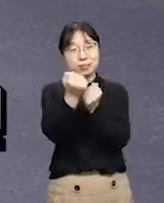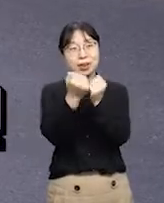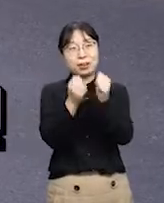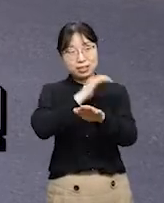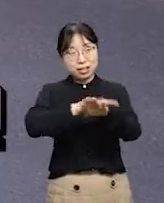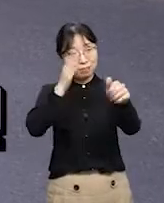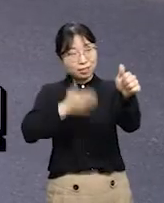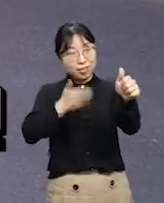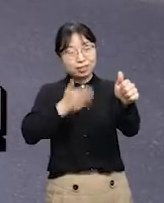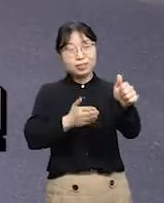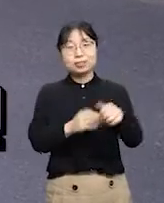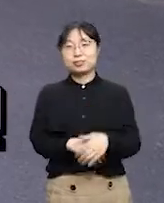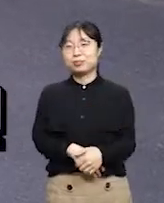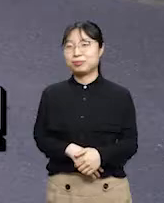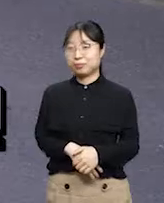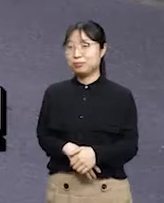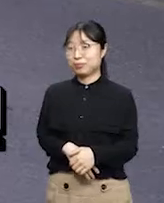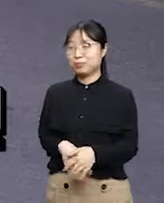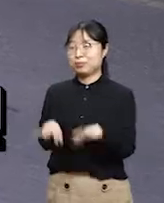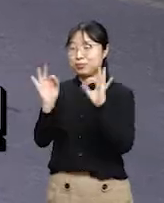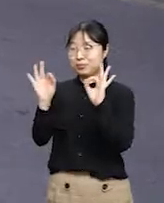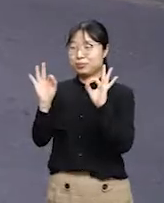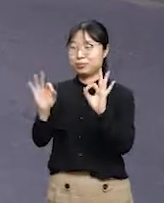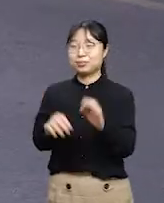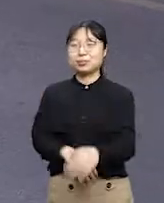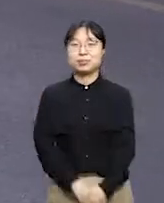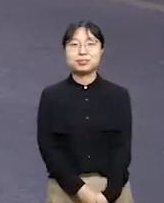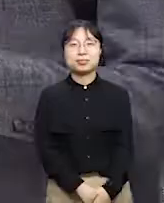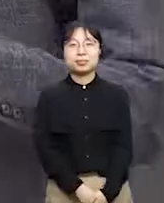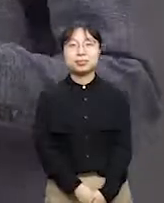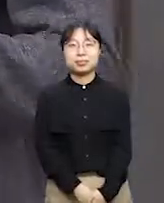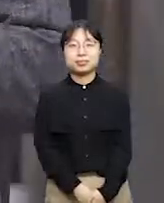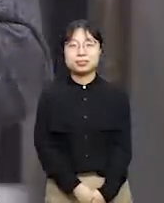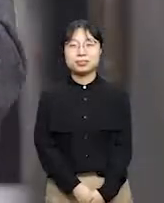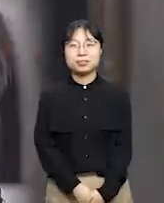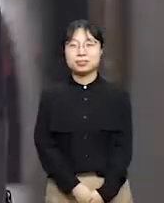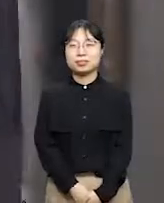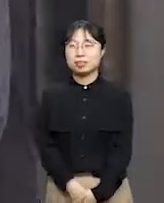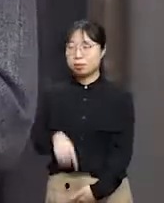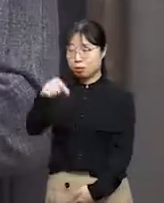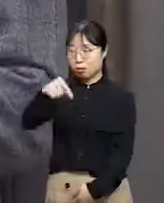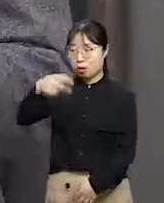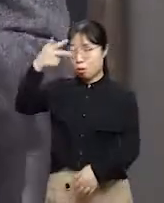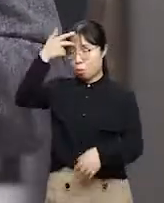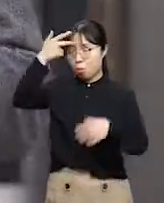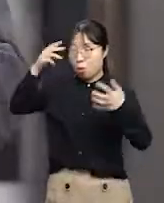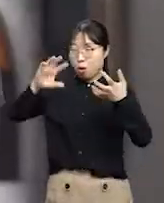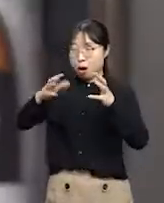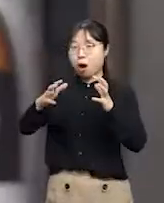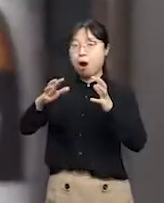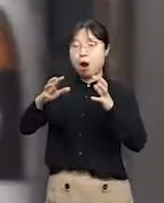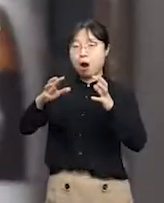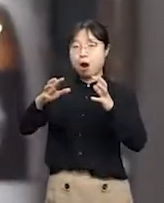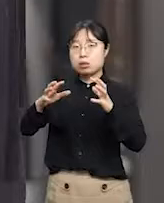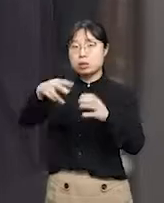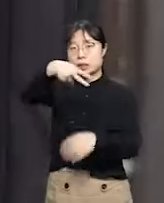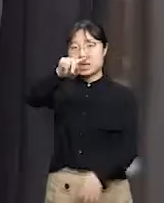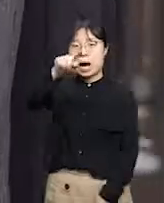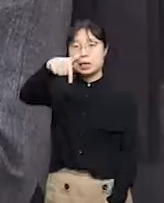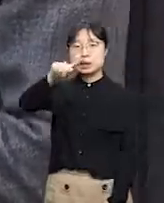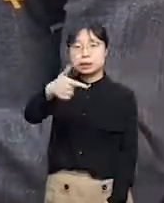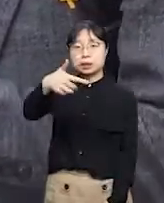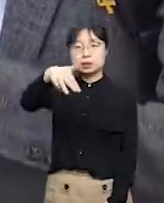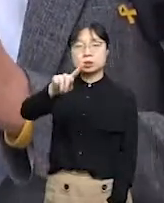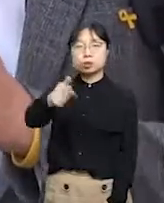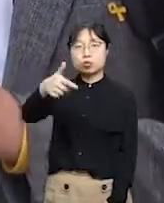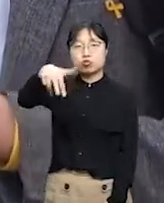해주시면 어떨까요? 그럴까요? 그럼 예. 한번 우리 같이 걸을까요? 예, 이쪽으로. 예. 예. 예. 예. 예. 예. 이곳은 조선시대에 사근천 주정소라고